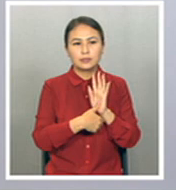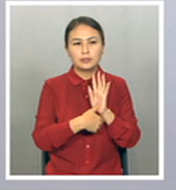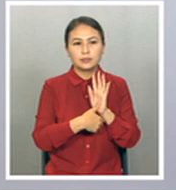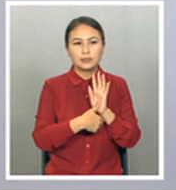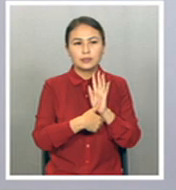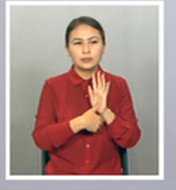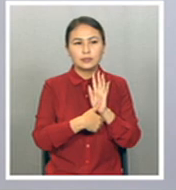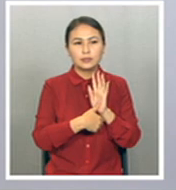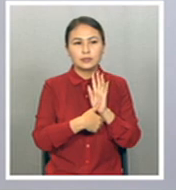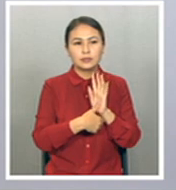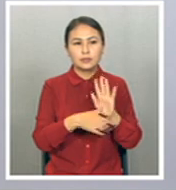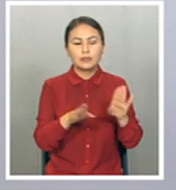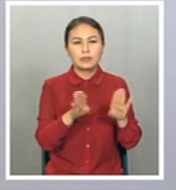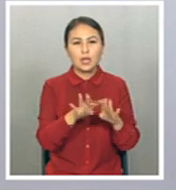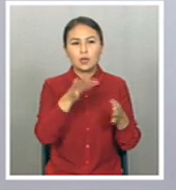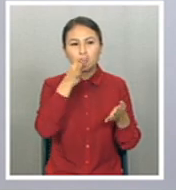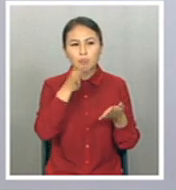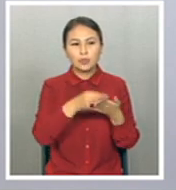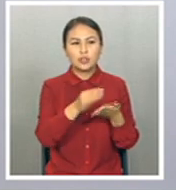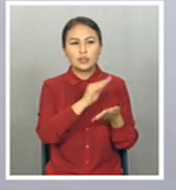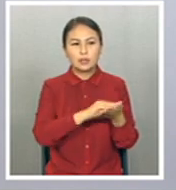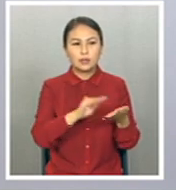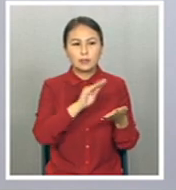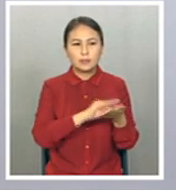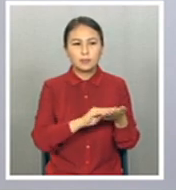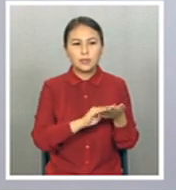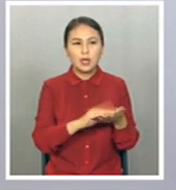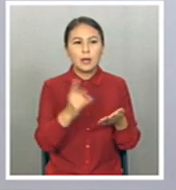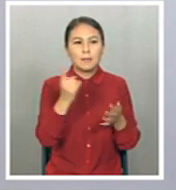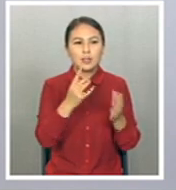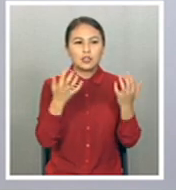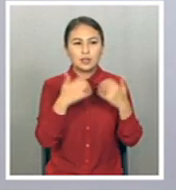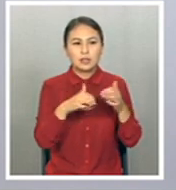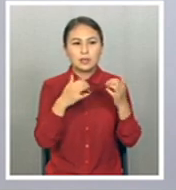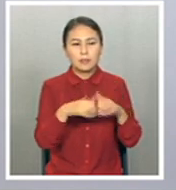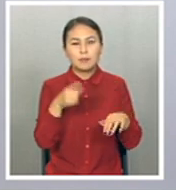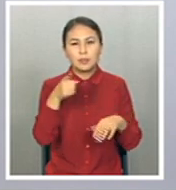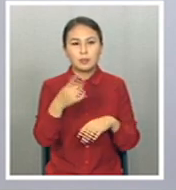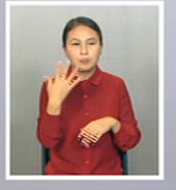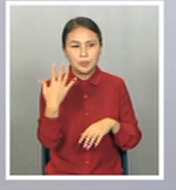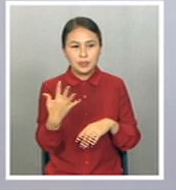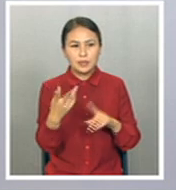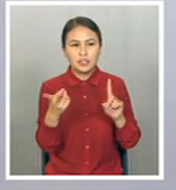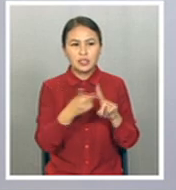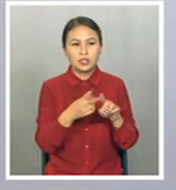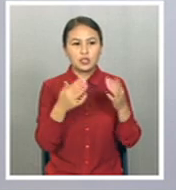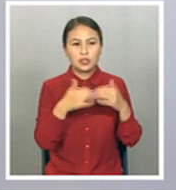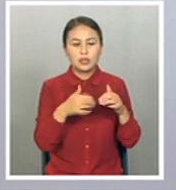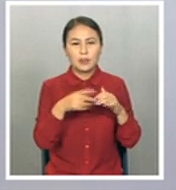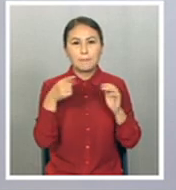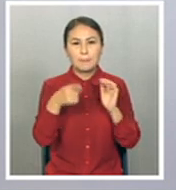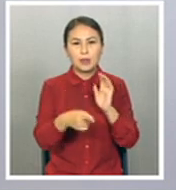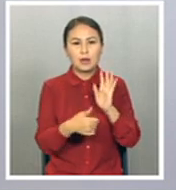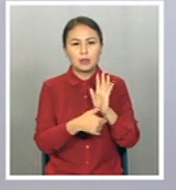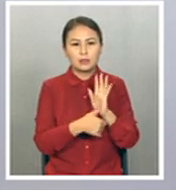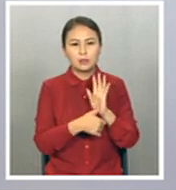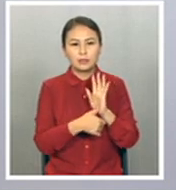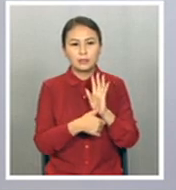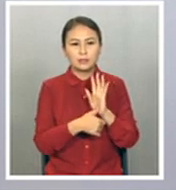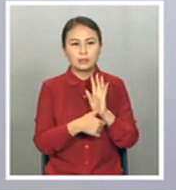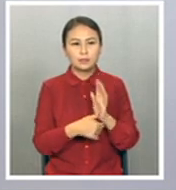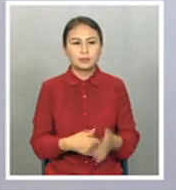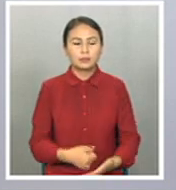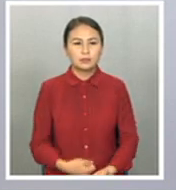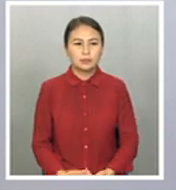сандар. Жауабын жазайық. Бірінші сан 1005-ке тең, екінші сан 1006. Енді